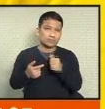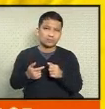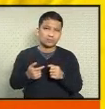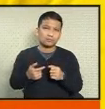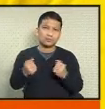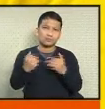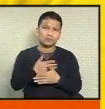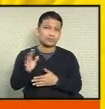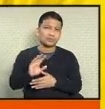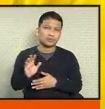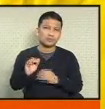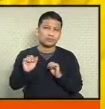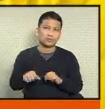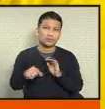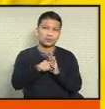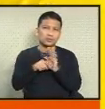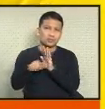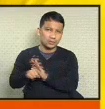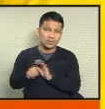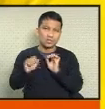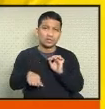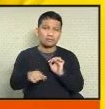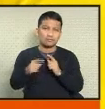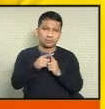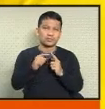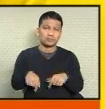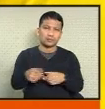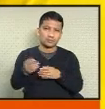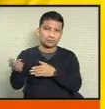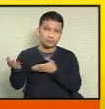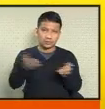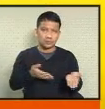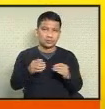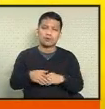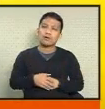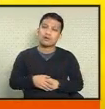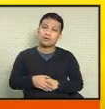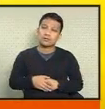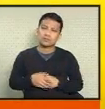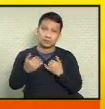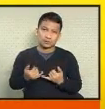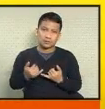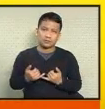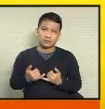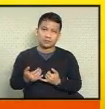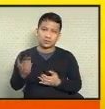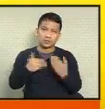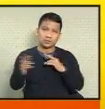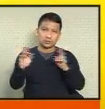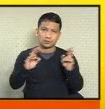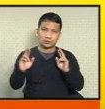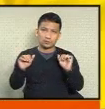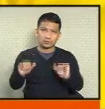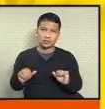talaga nga mayroong mga negatibo na ilalagay dito. Sa ngayon, inihahanda na ang